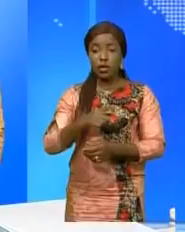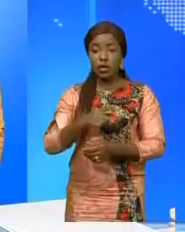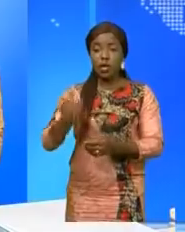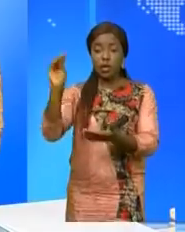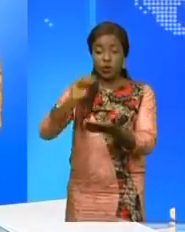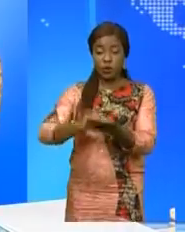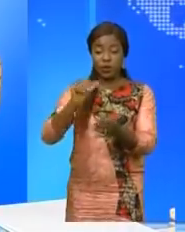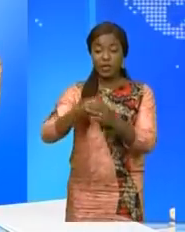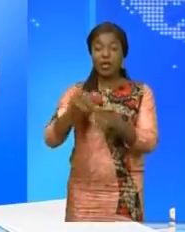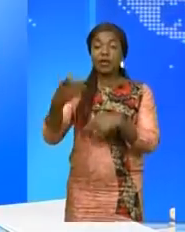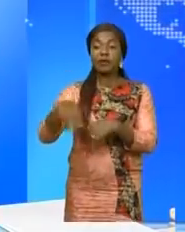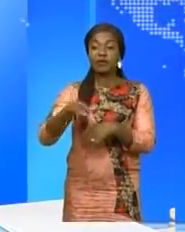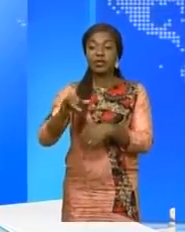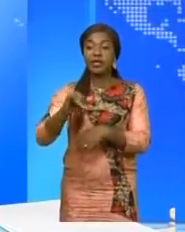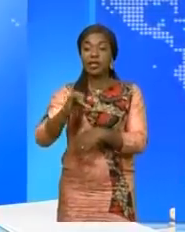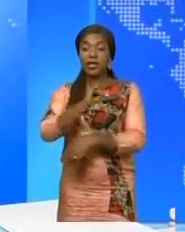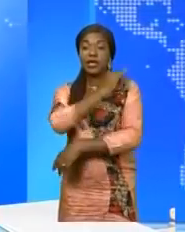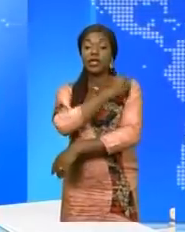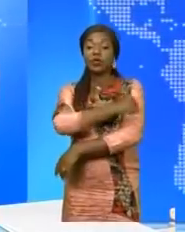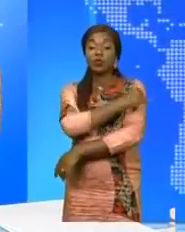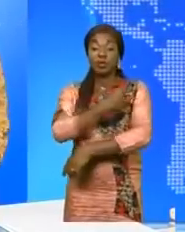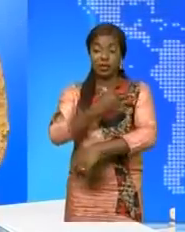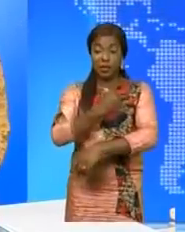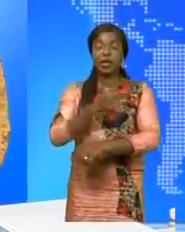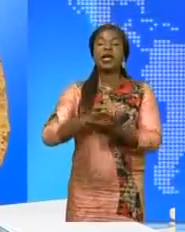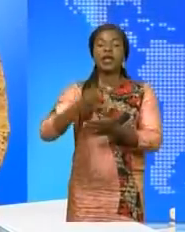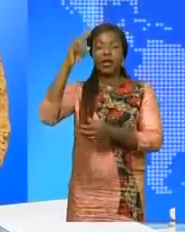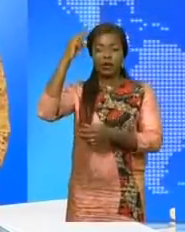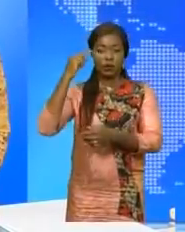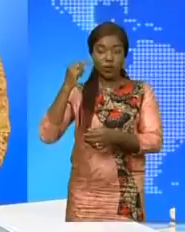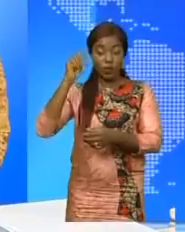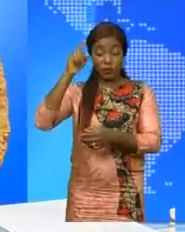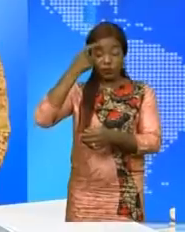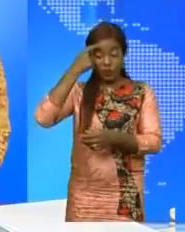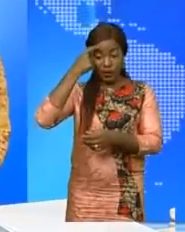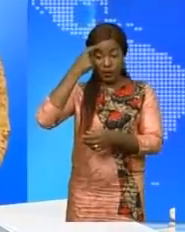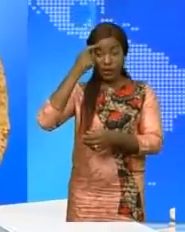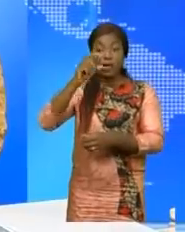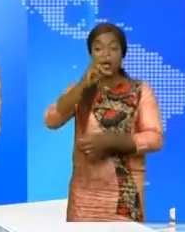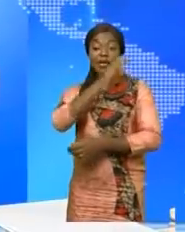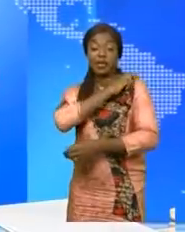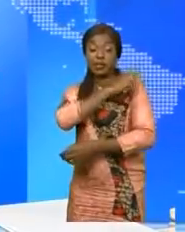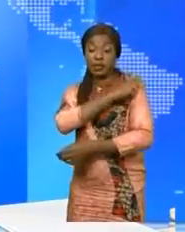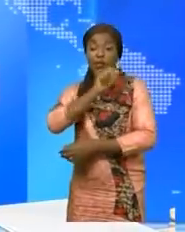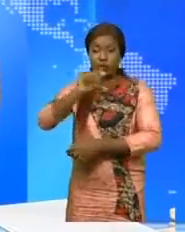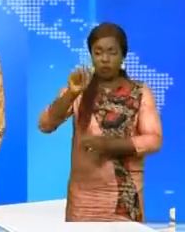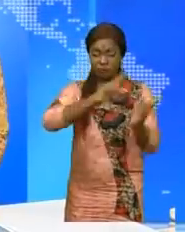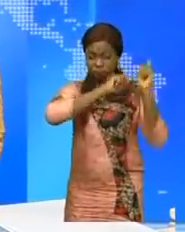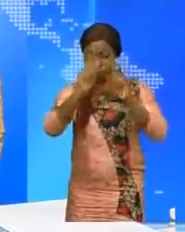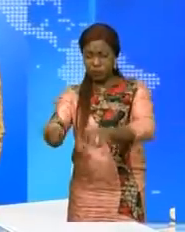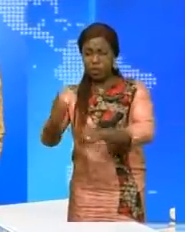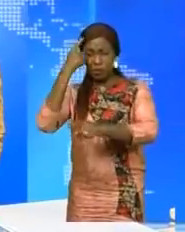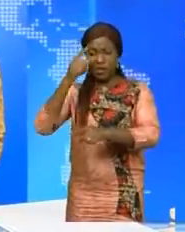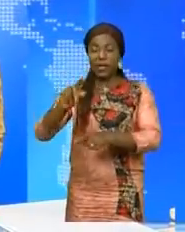st l'ituri où le gouverneur militaire le lieutenant général du nil ou bouillant qassam a effectué hier et une descente à